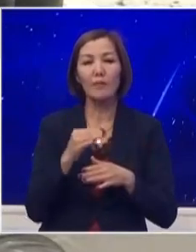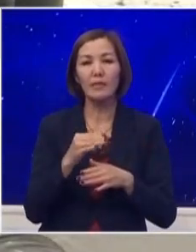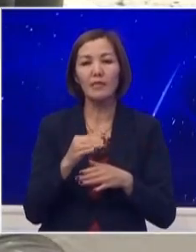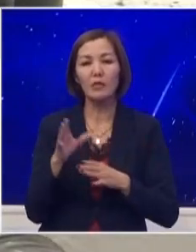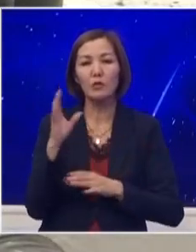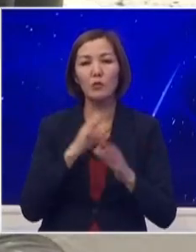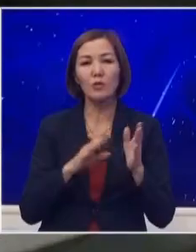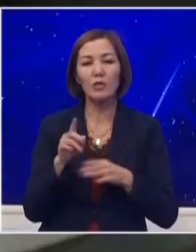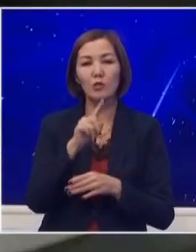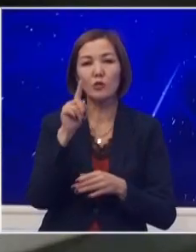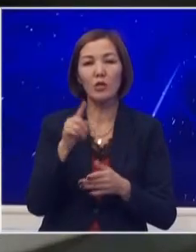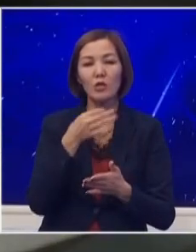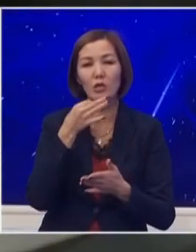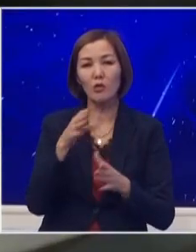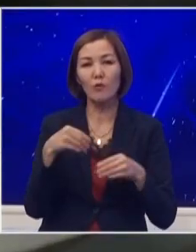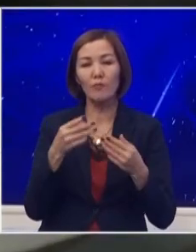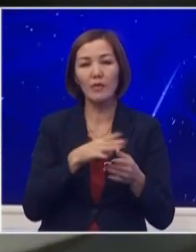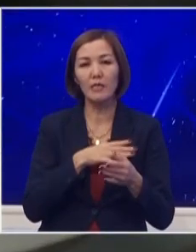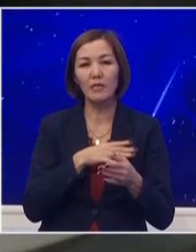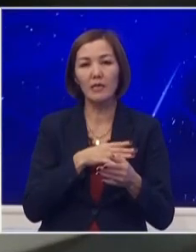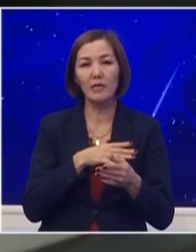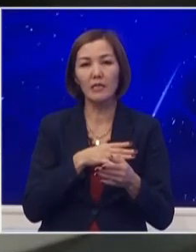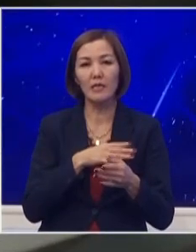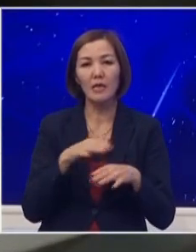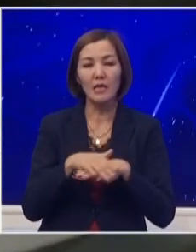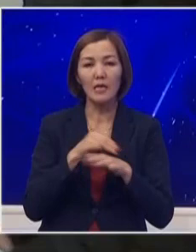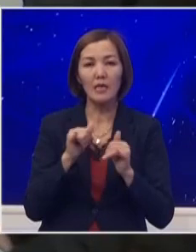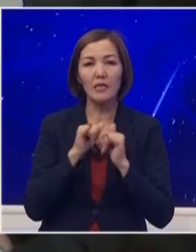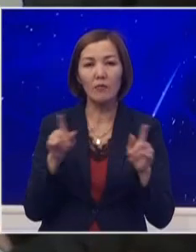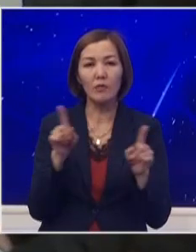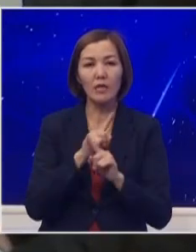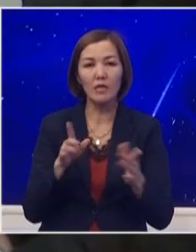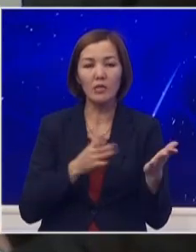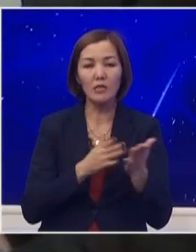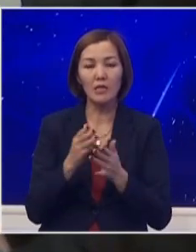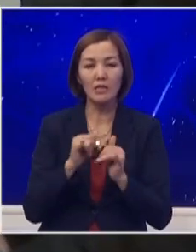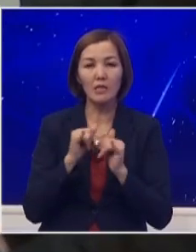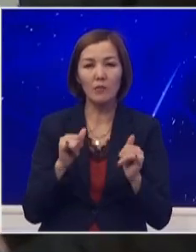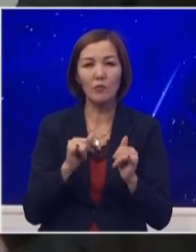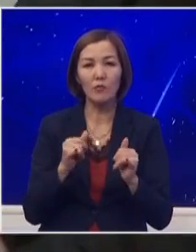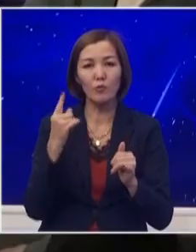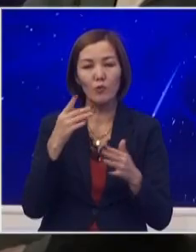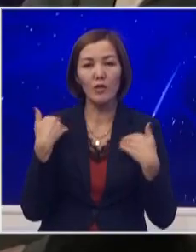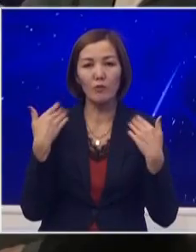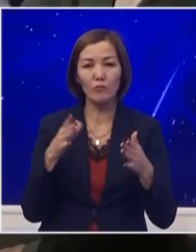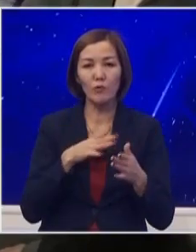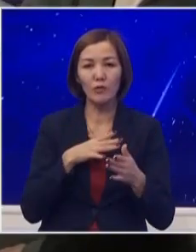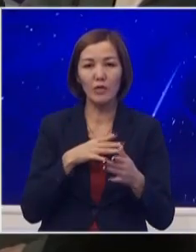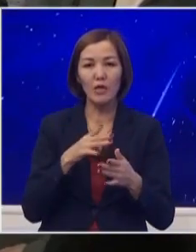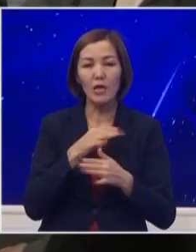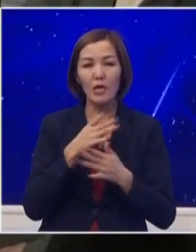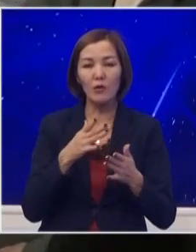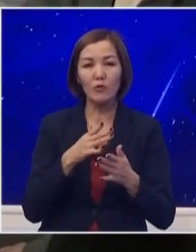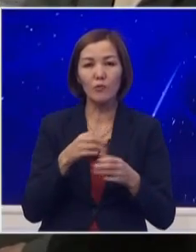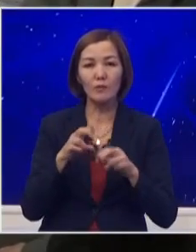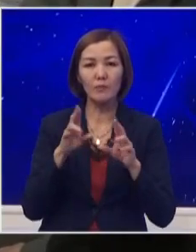студенттердің көкейінде жүрген сауалдарға жауап берді. Ел дамуында ерекше орын алатын саланы дамыту жолдарымен бөлісті. Сондай-ақ жол құрылысында ең көп сұранысқа ие